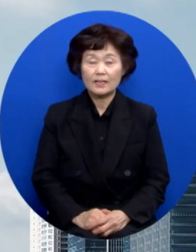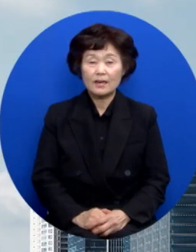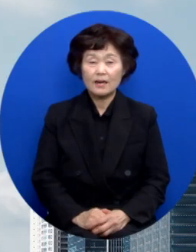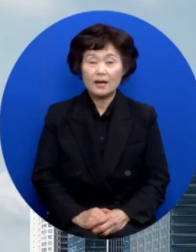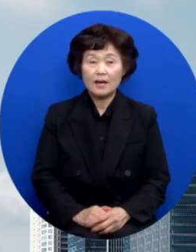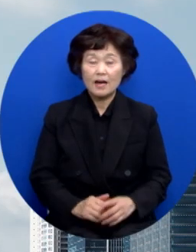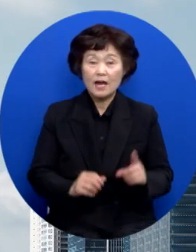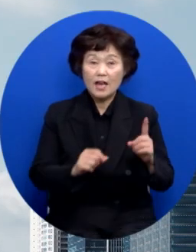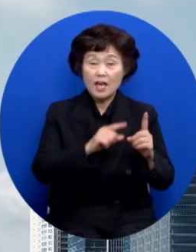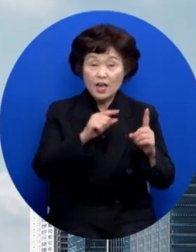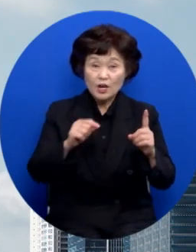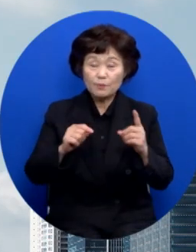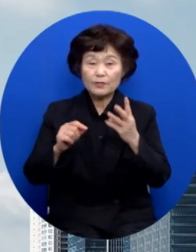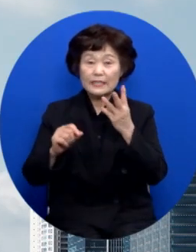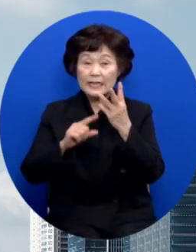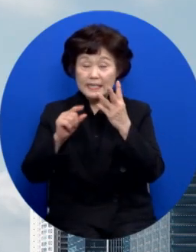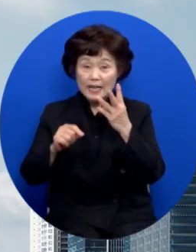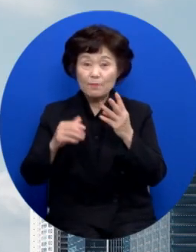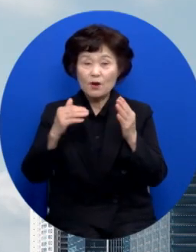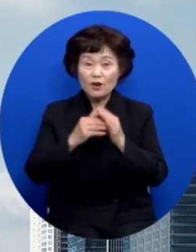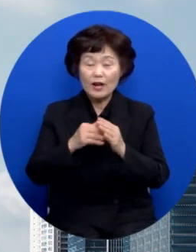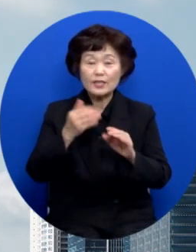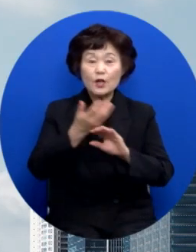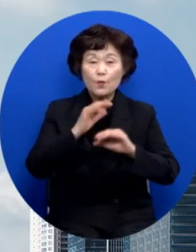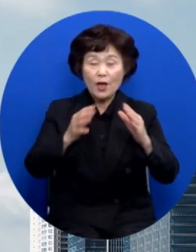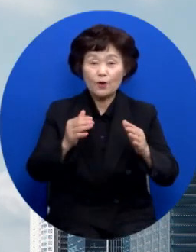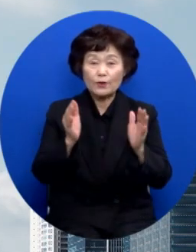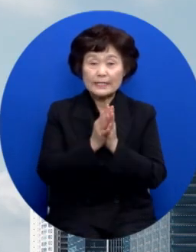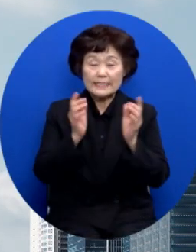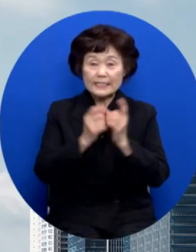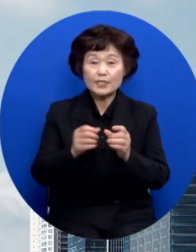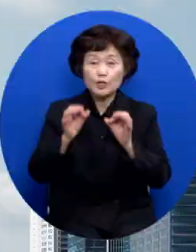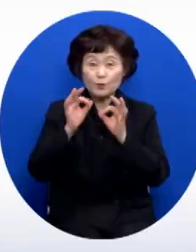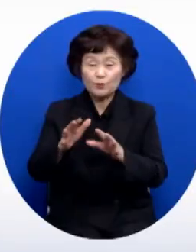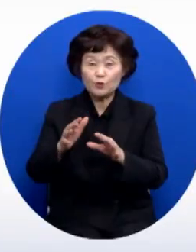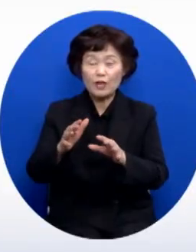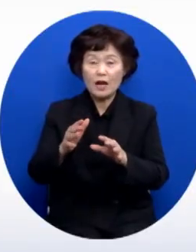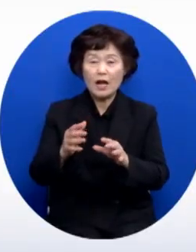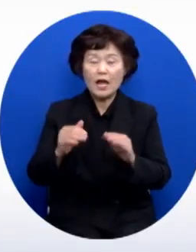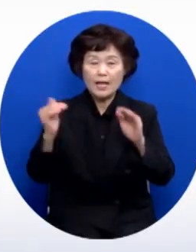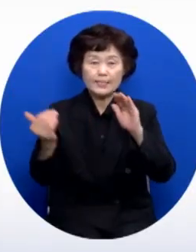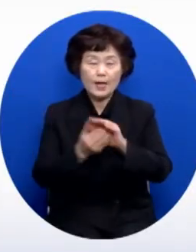올해 1분기 외국인 직접 투자가 역대 최대 실적을 경신했습니다.